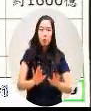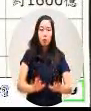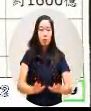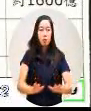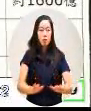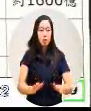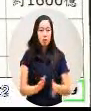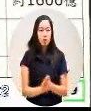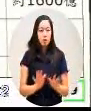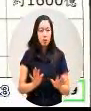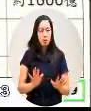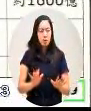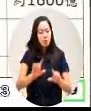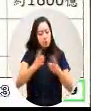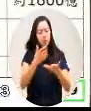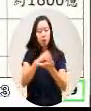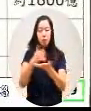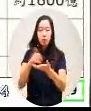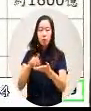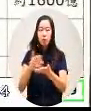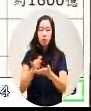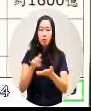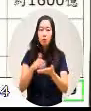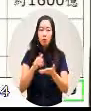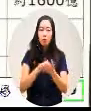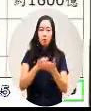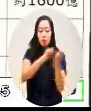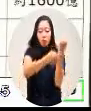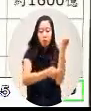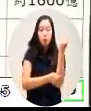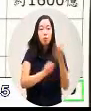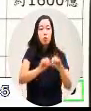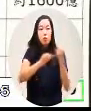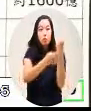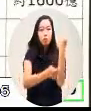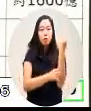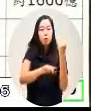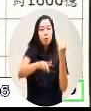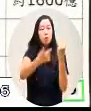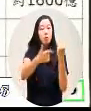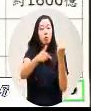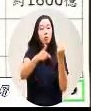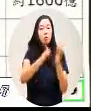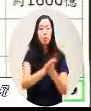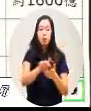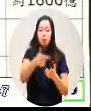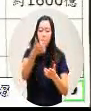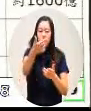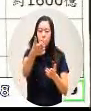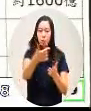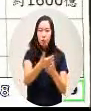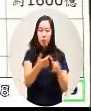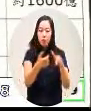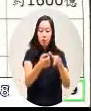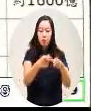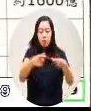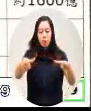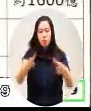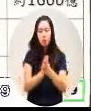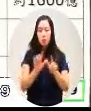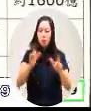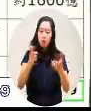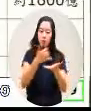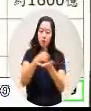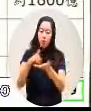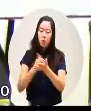吼，会当讲吼是超过。啊，六公顷啦吼，啊，所以讲这个部分啦吼，差不多是80亿的效益啦。啊，